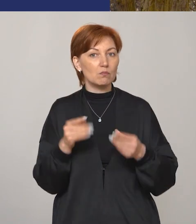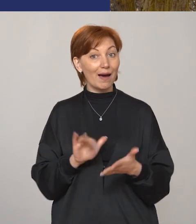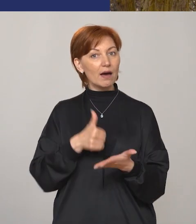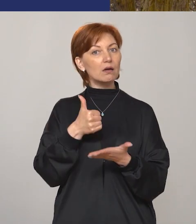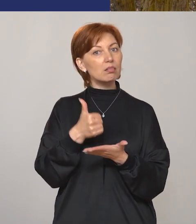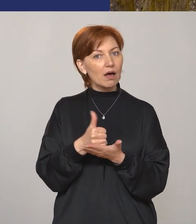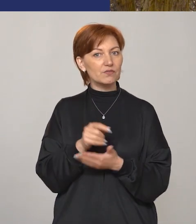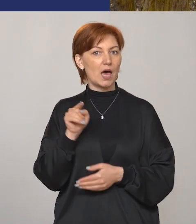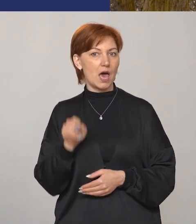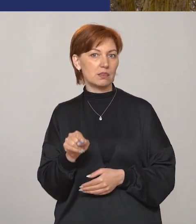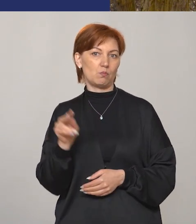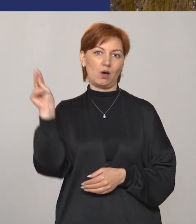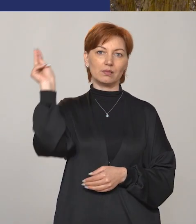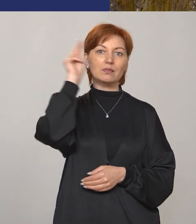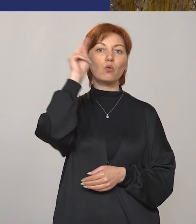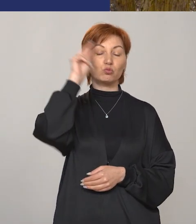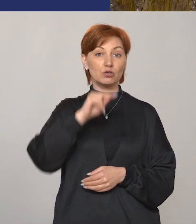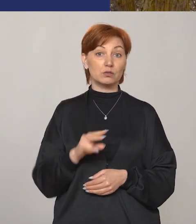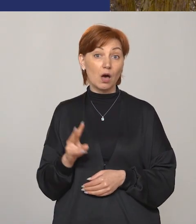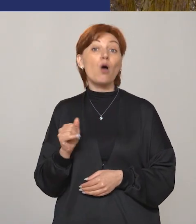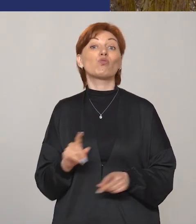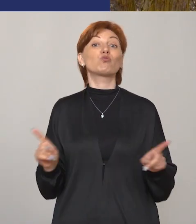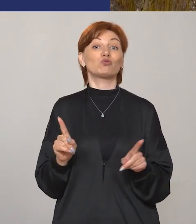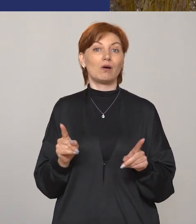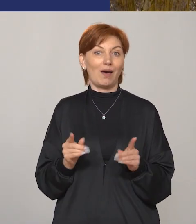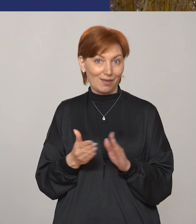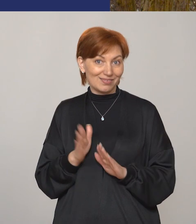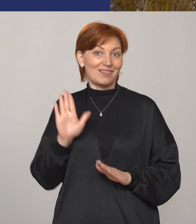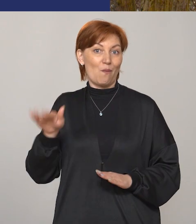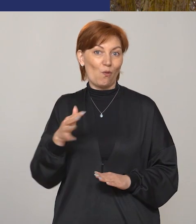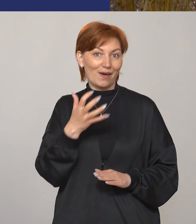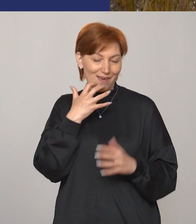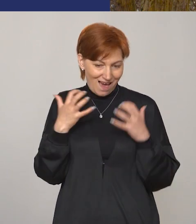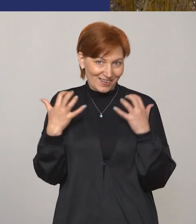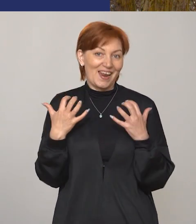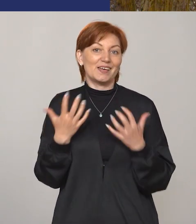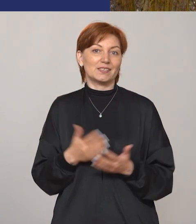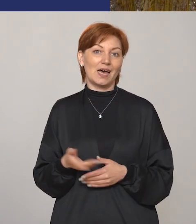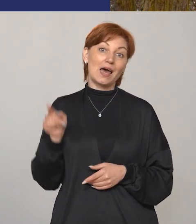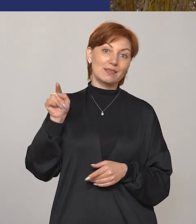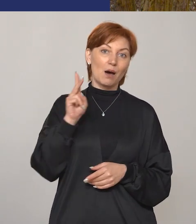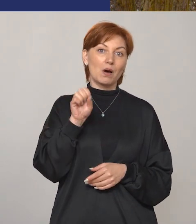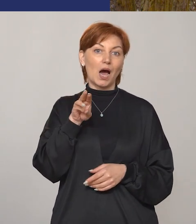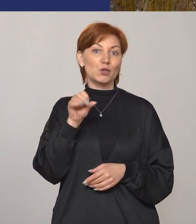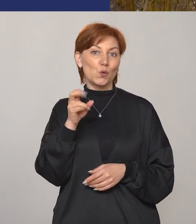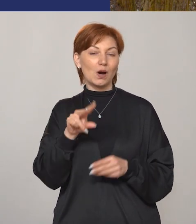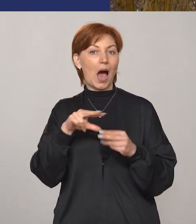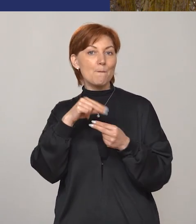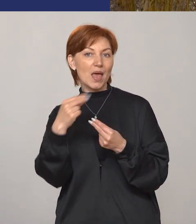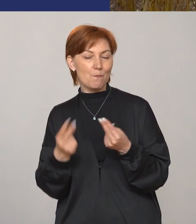научиться. Ну что, домой греться? Там Катюха пельмени наварила.